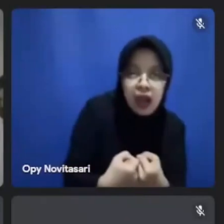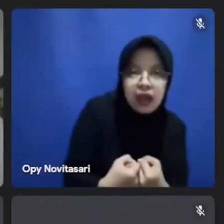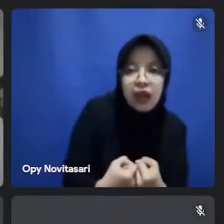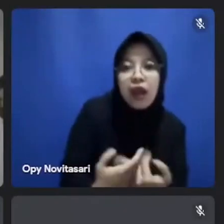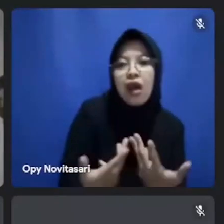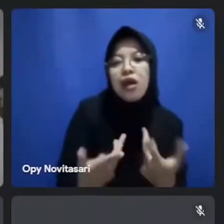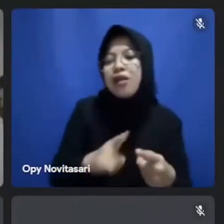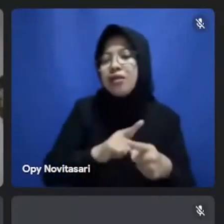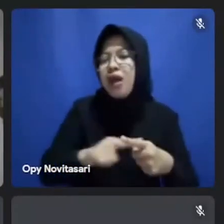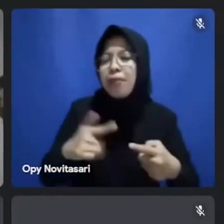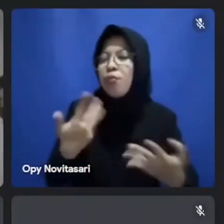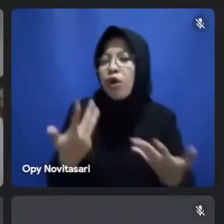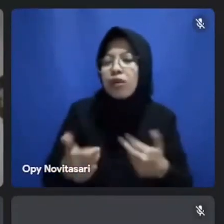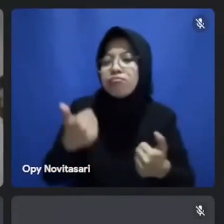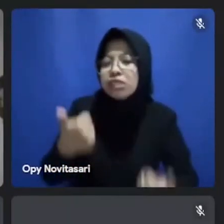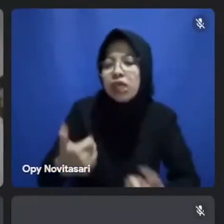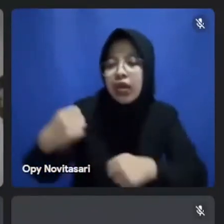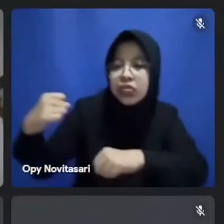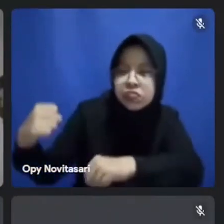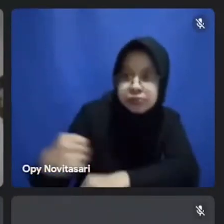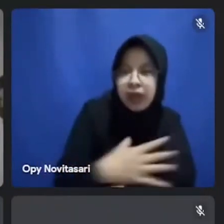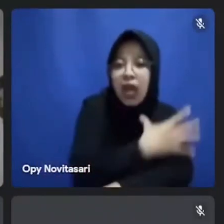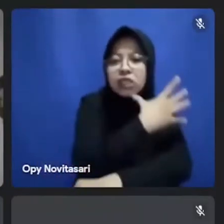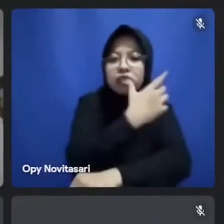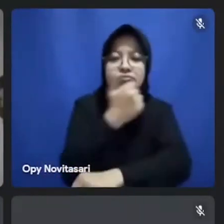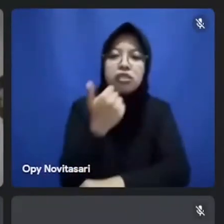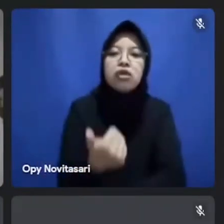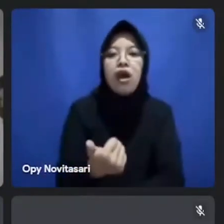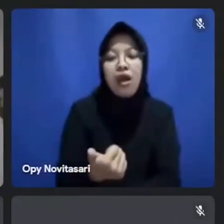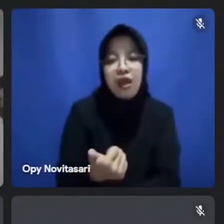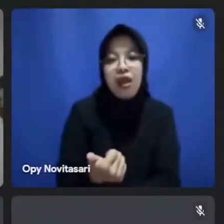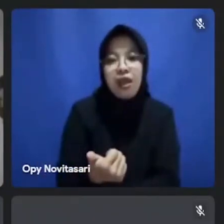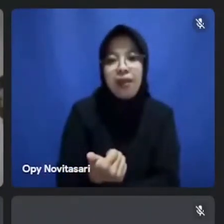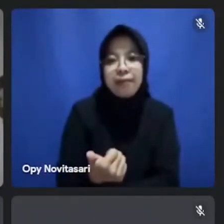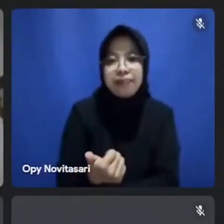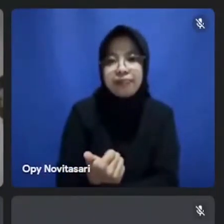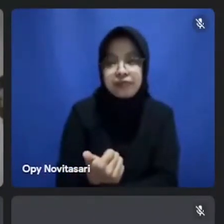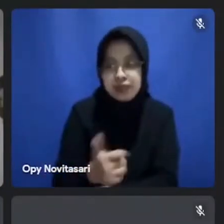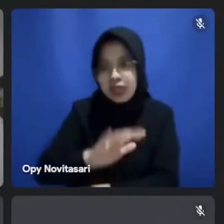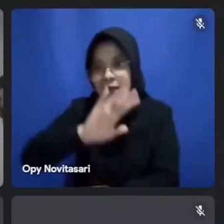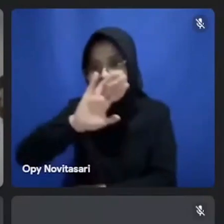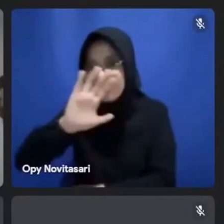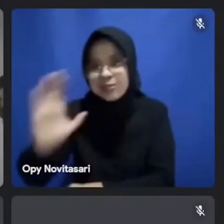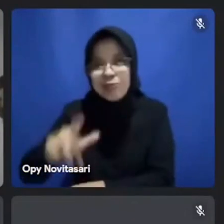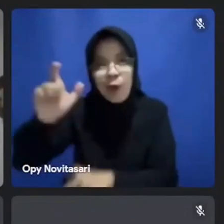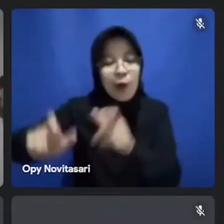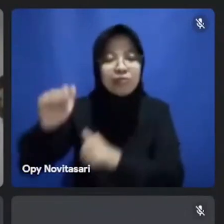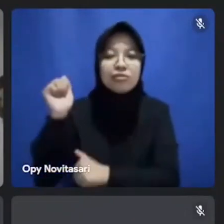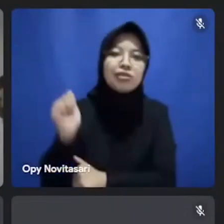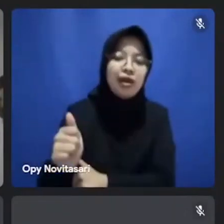justru akan bisa menjadi inspirasi bagi semua